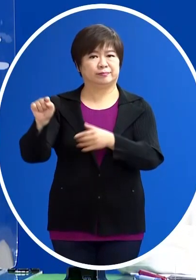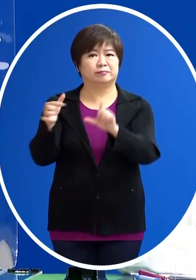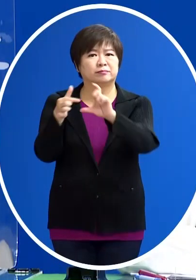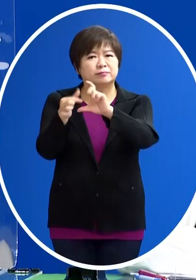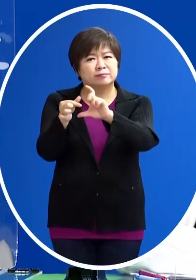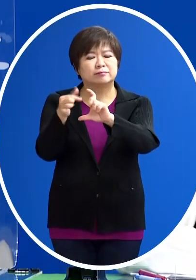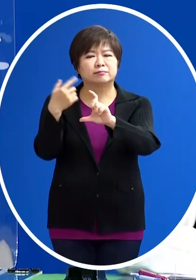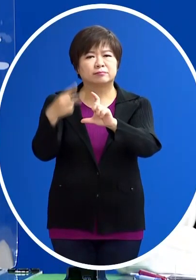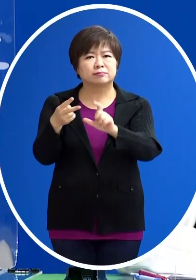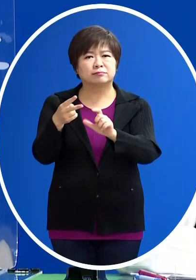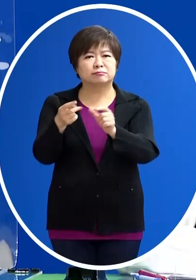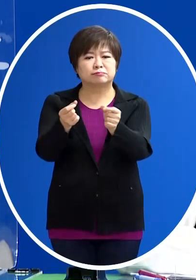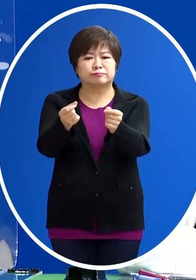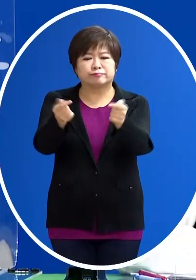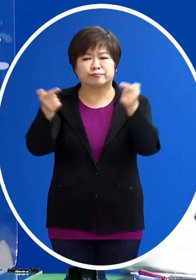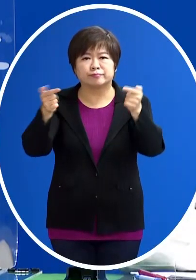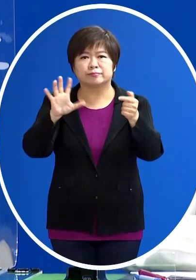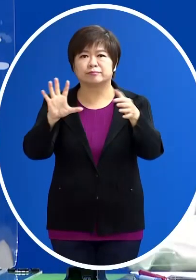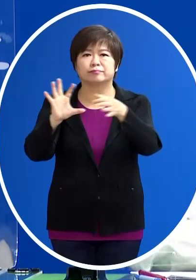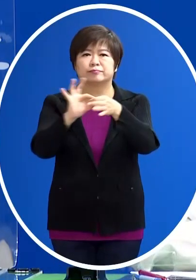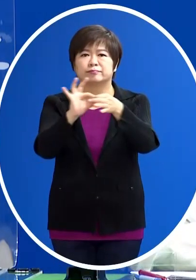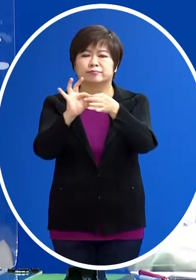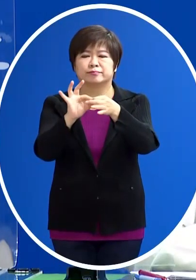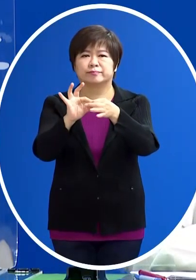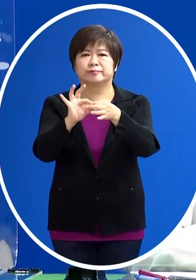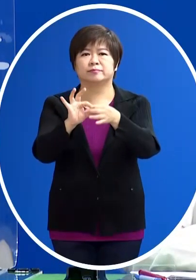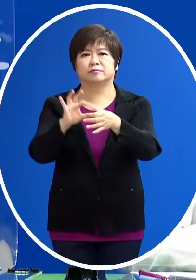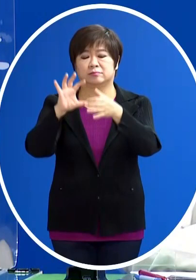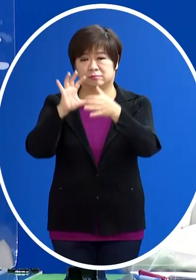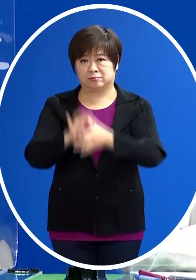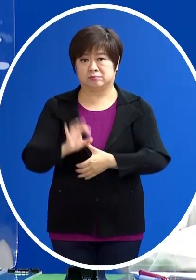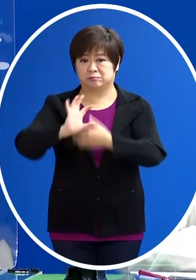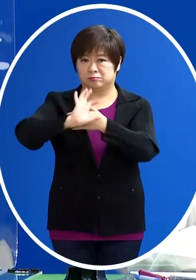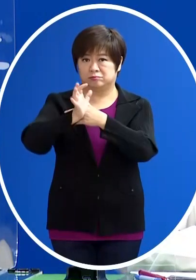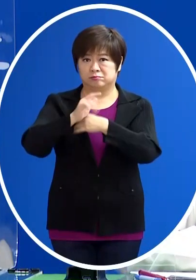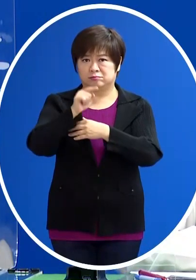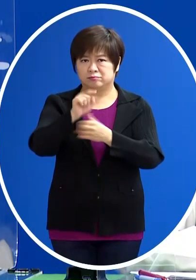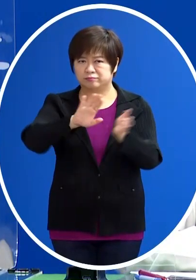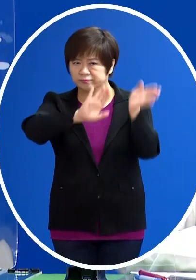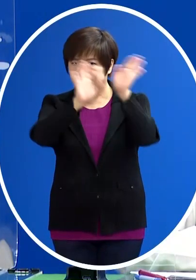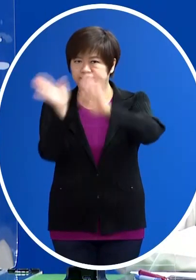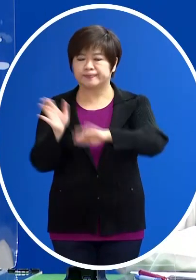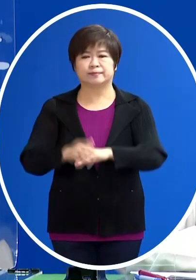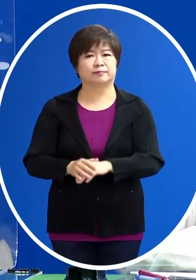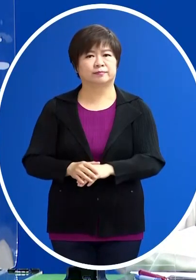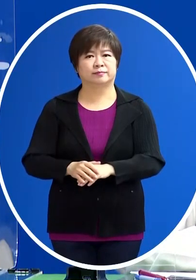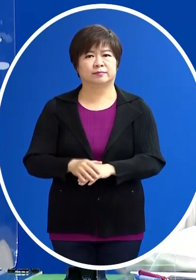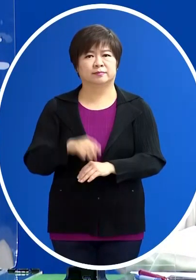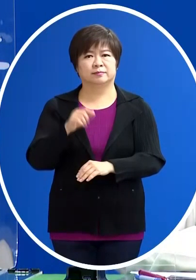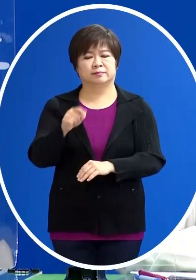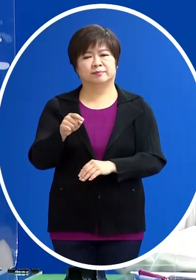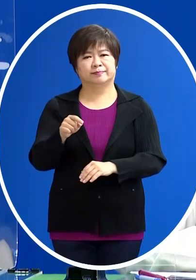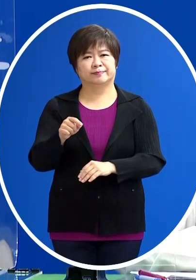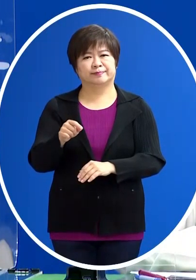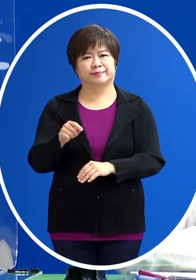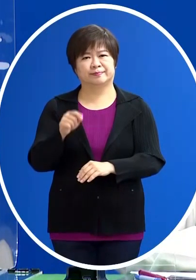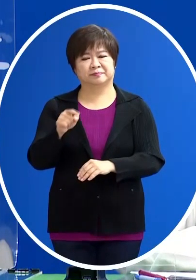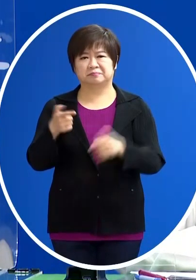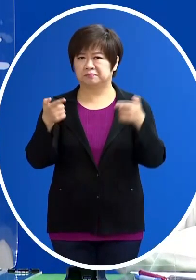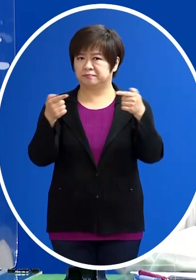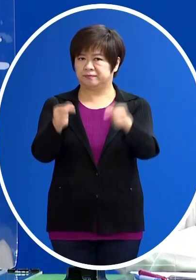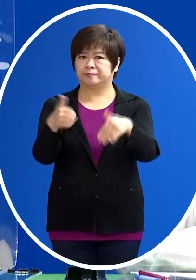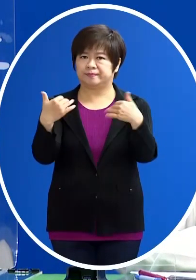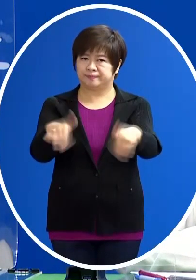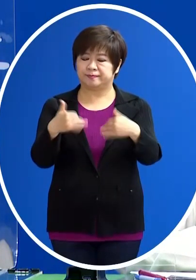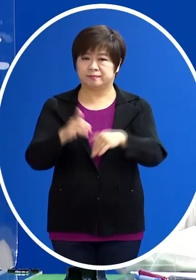开始流行哈，有一点关系哈，所以这一个国际上的疫情目前也没有说完全都处于降温的